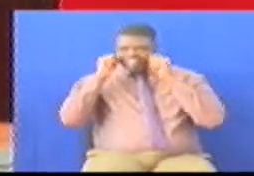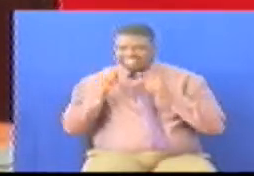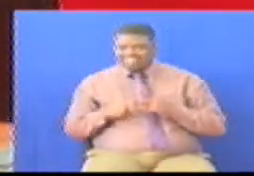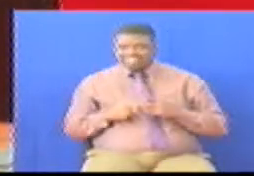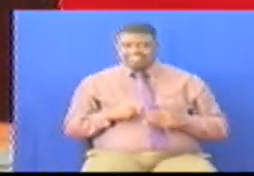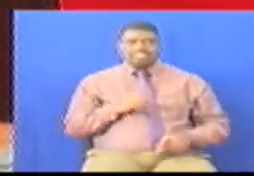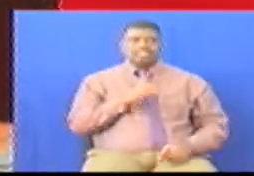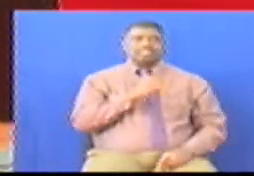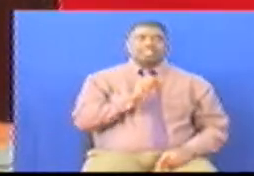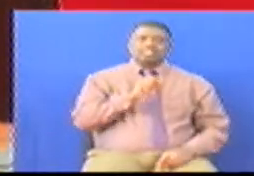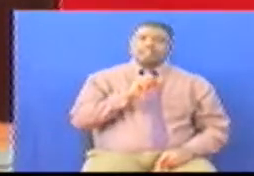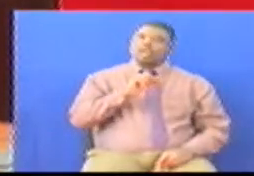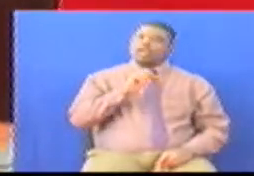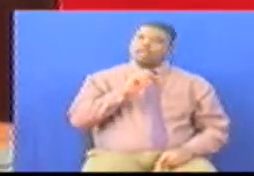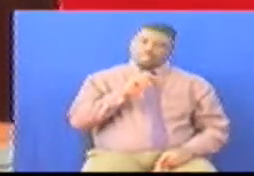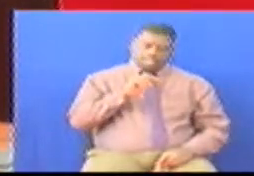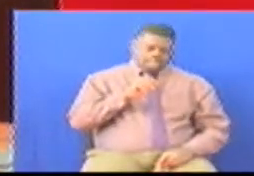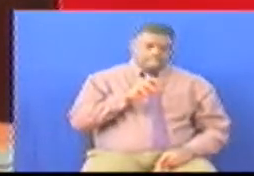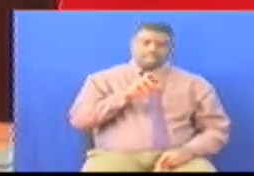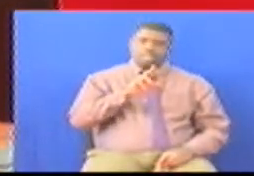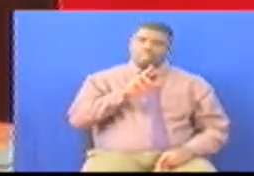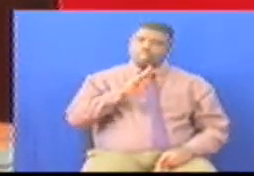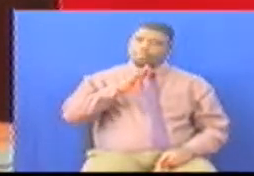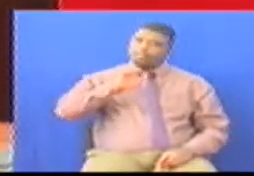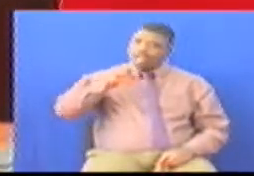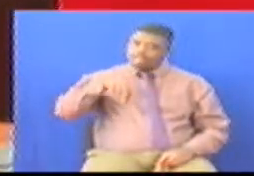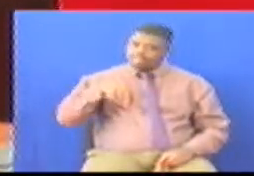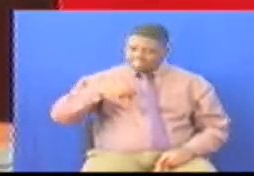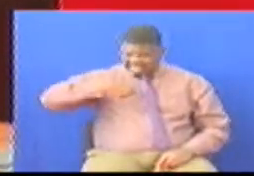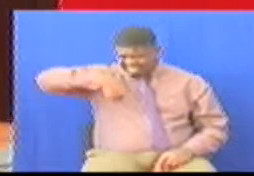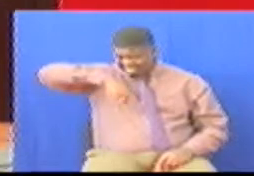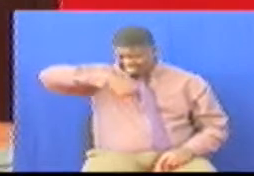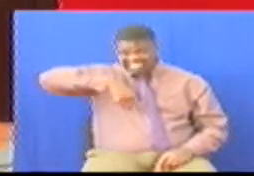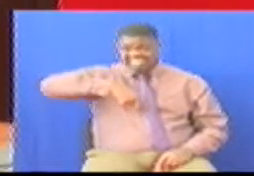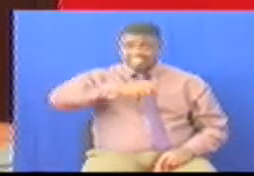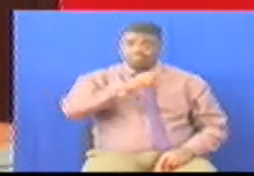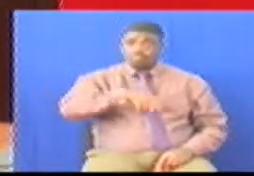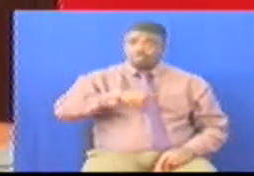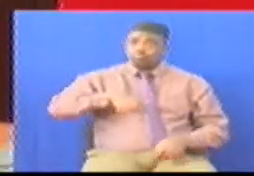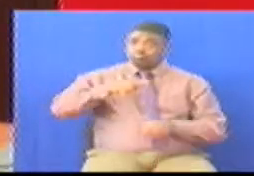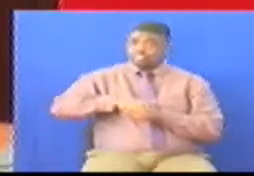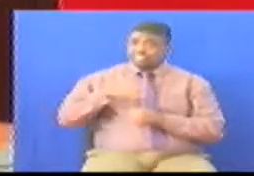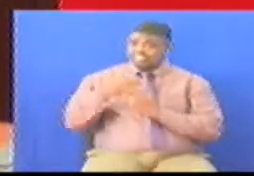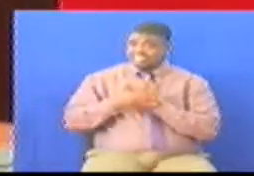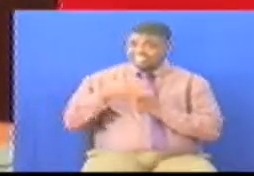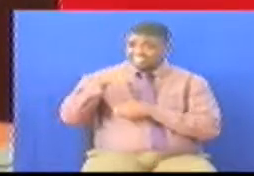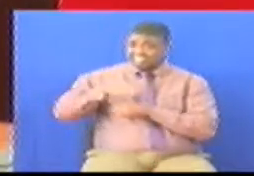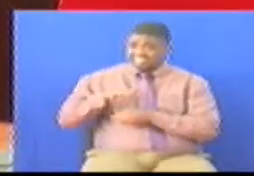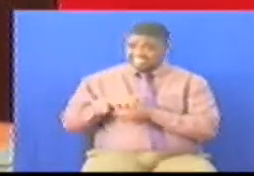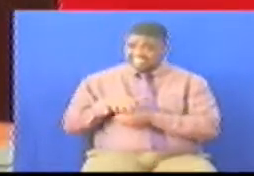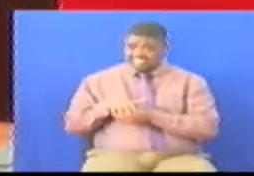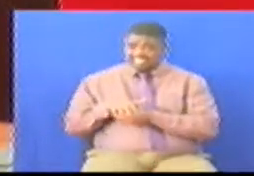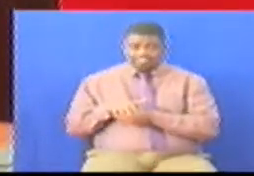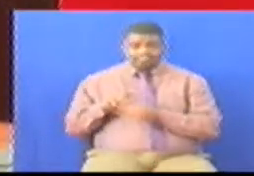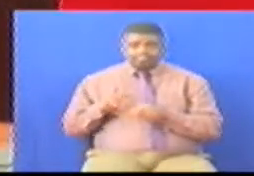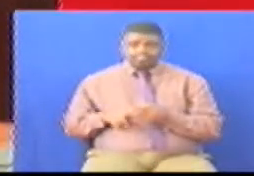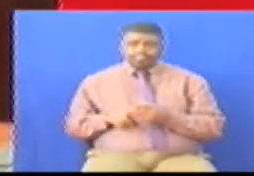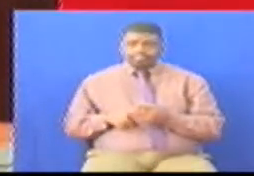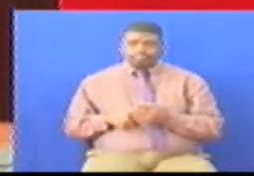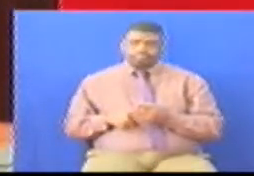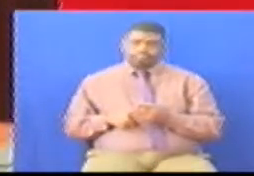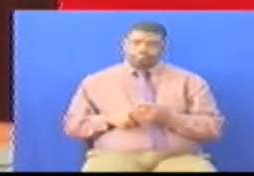Durban Afrika Kusini, tuapongeza Port Elizabeth, wakati sisi watu wengi nchi nyingi zilizotuzunguka ambazo ni landlocked